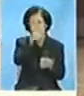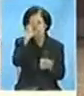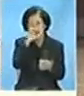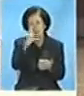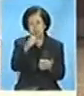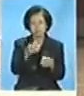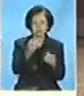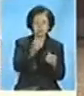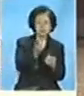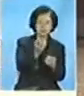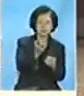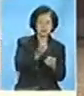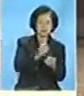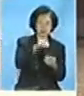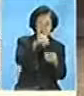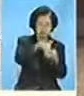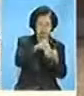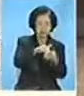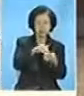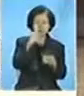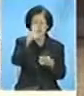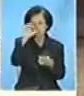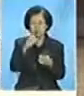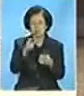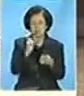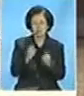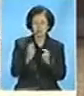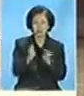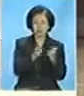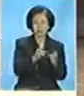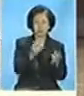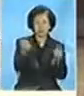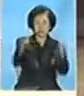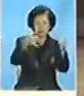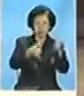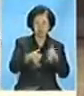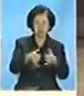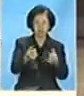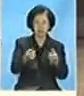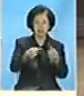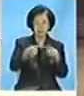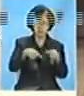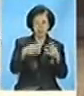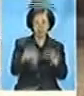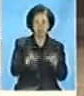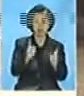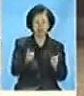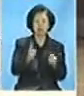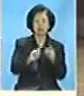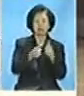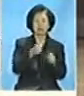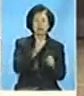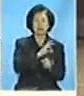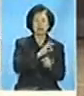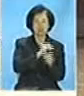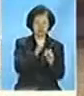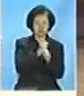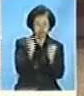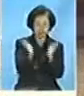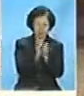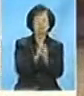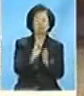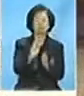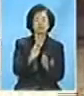ลือกตั้งที่สรรหาเป็นวิธีการที่เข้ามาเท่านั้นแต่หลังจากที่เข้ามาแล้วเราเป็นเพื่อนสมาชิกวุฒิสภาร่วมกันควรจะทำงานร่วม